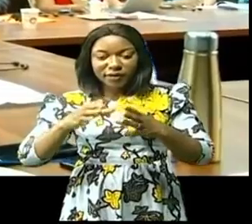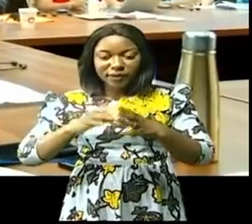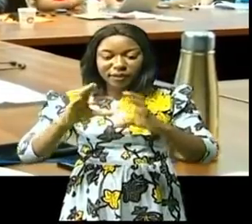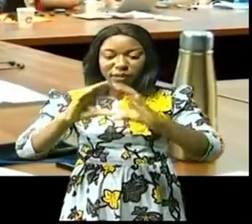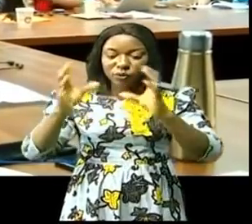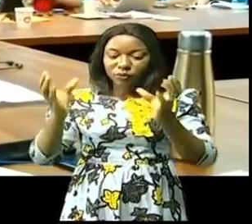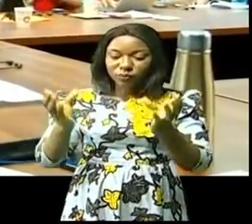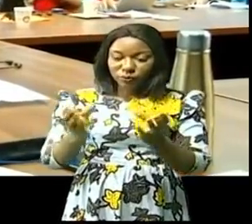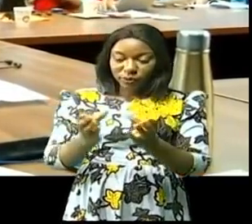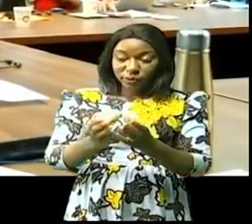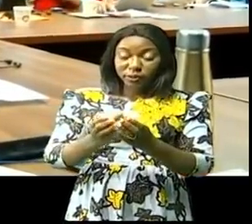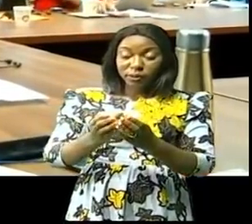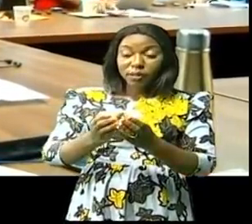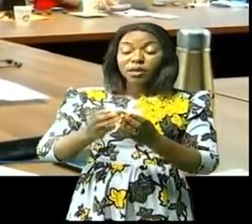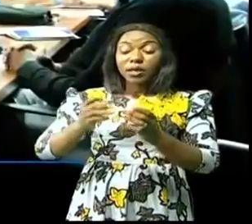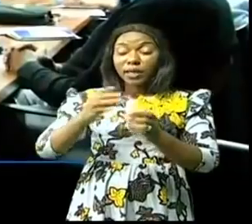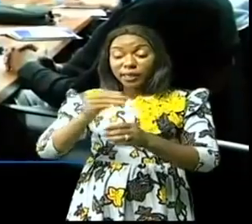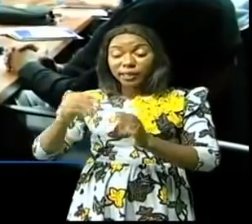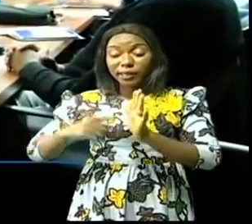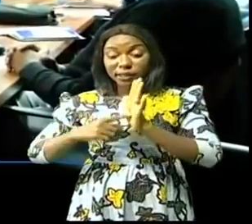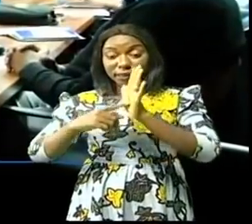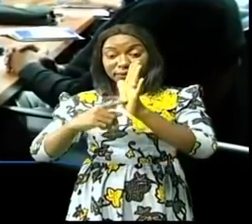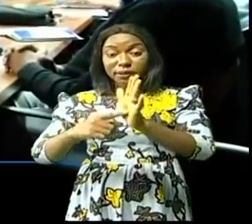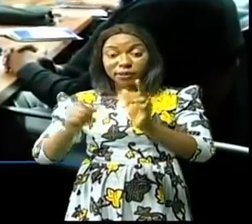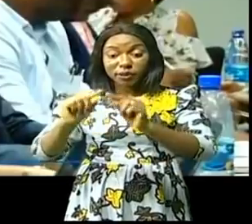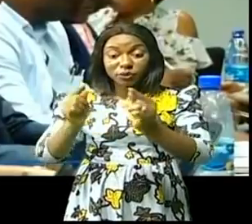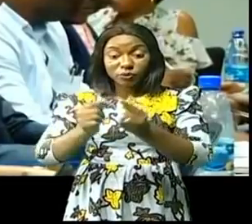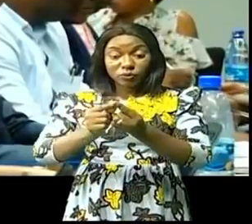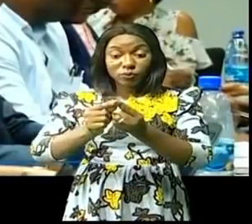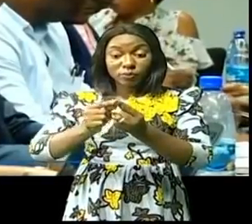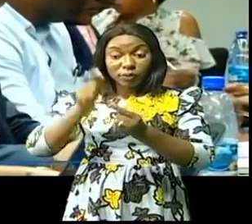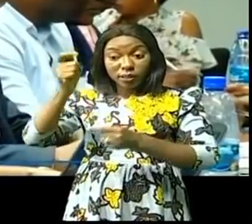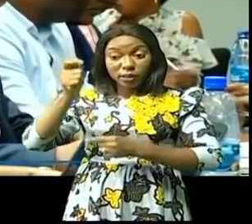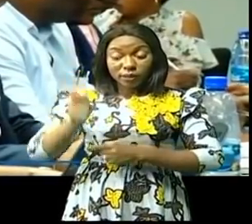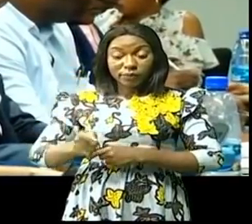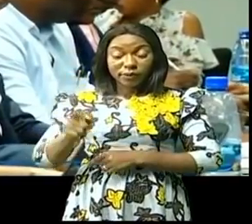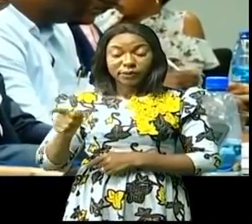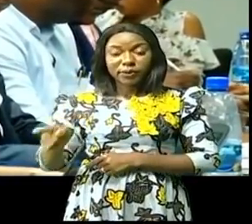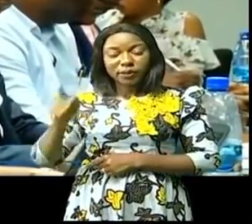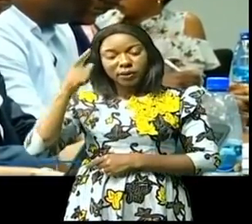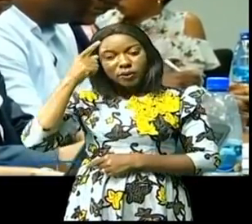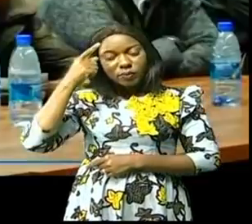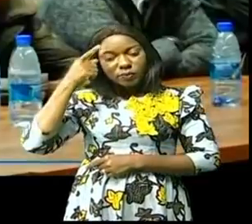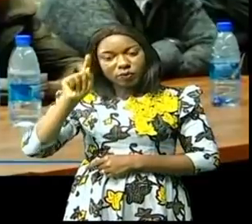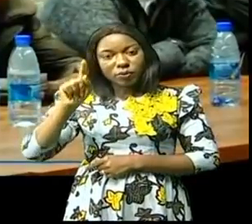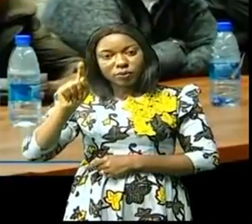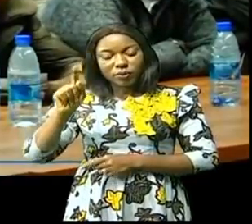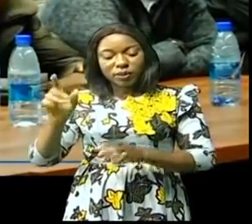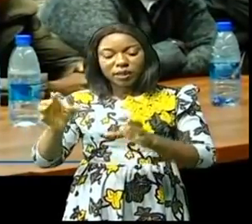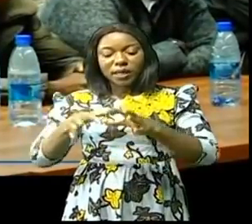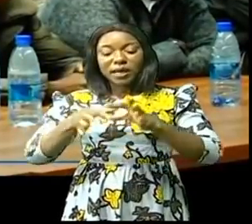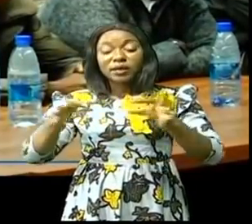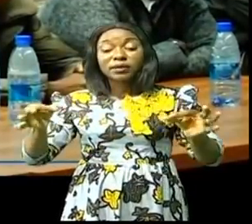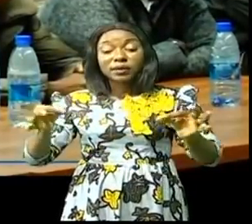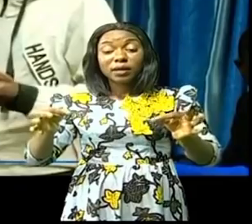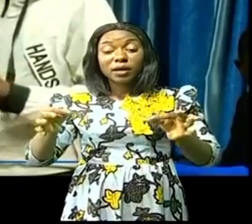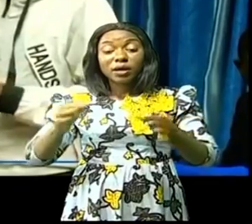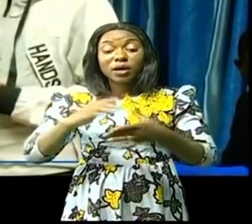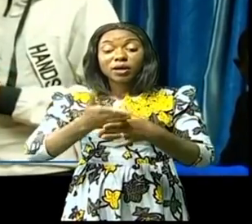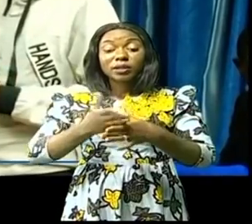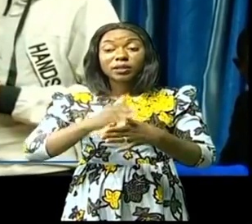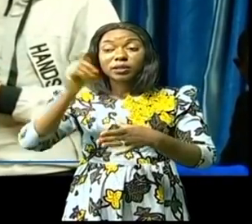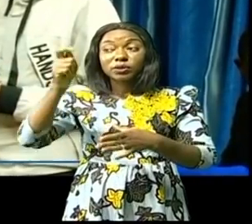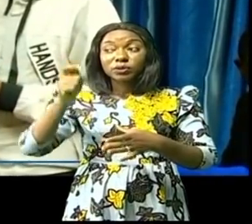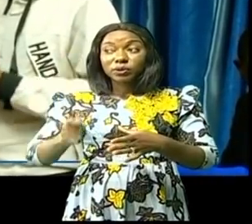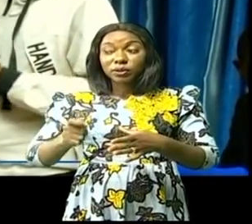communautés locales et le représentant des groupes armés parce qu'il est clairement établi qu'il y a une connivence entre les combattants armés